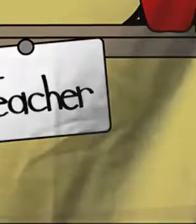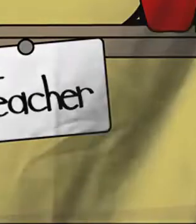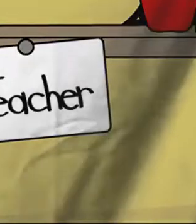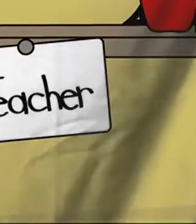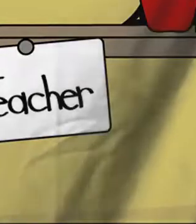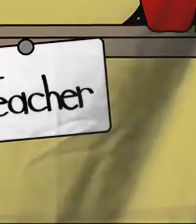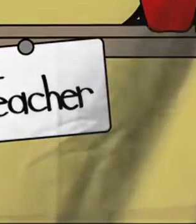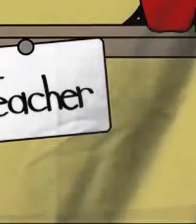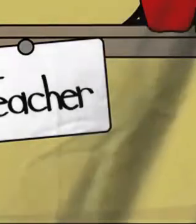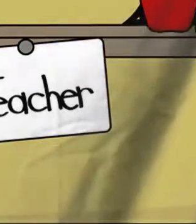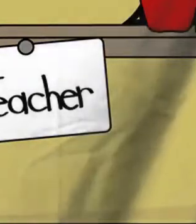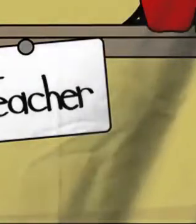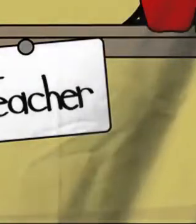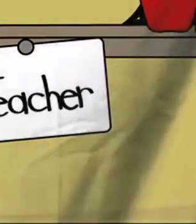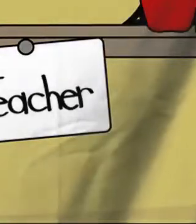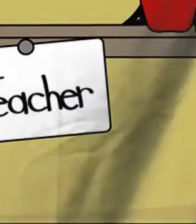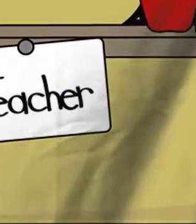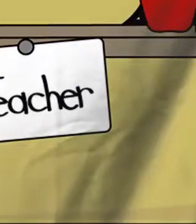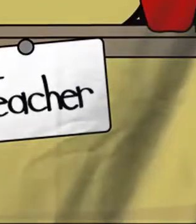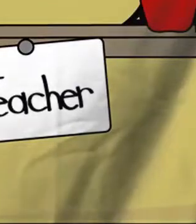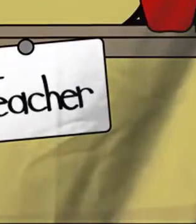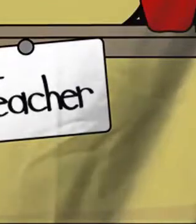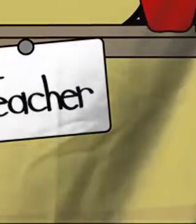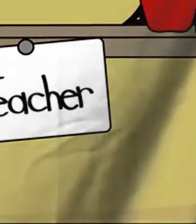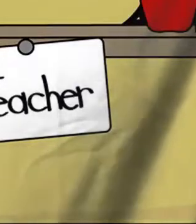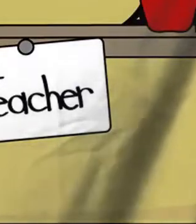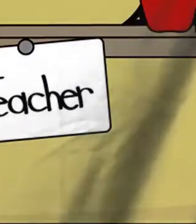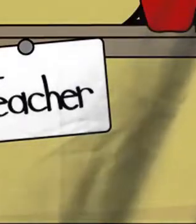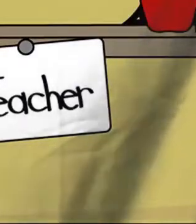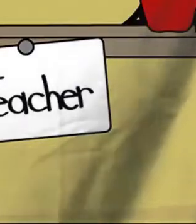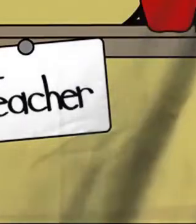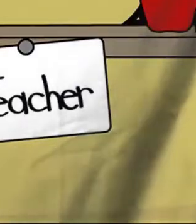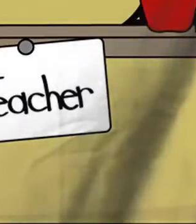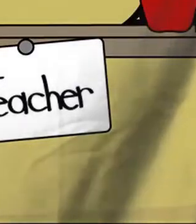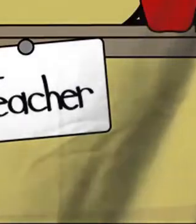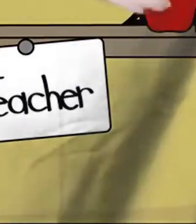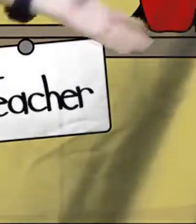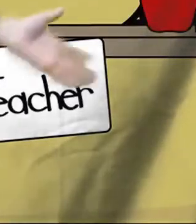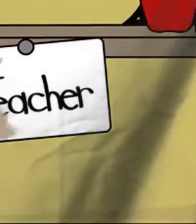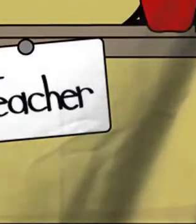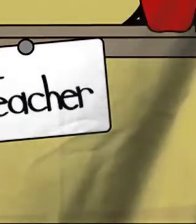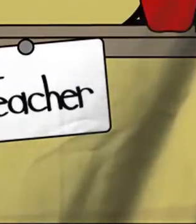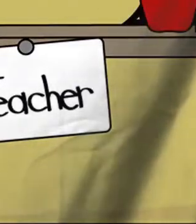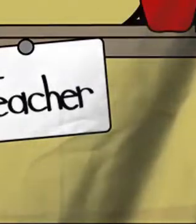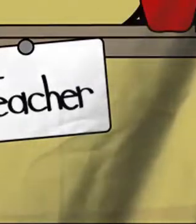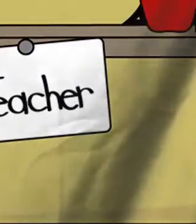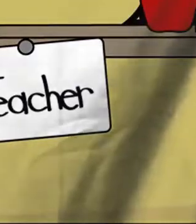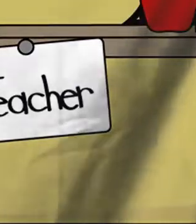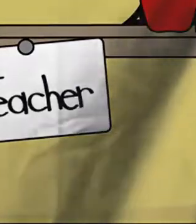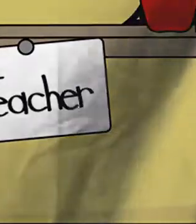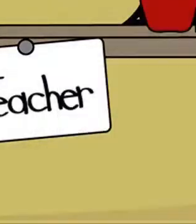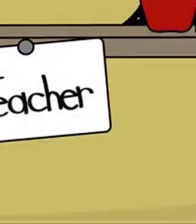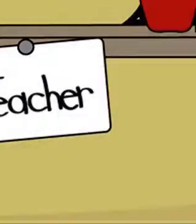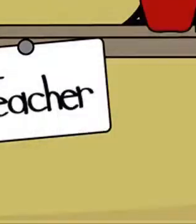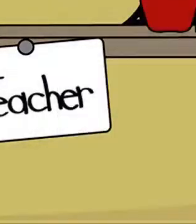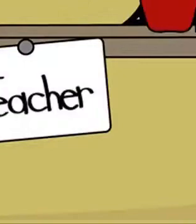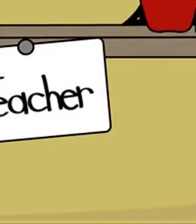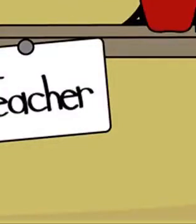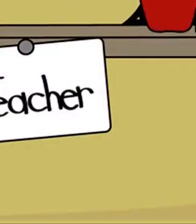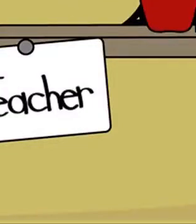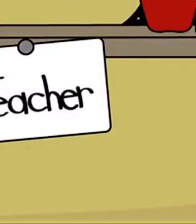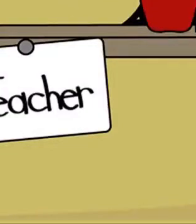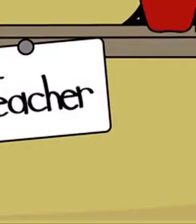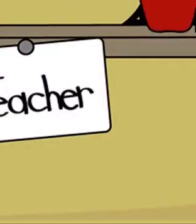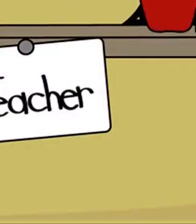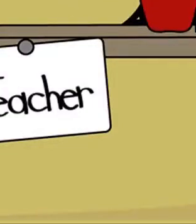malipayon. Ikaw malipayon, ako malipayon, kita tanan malipayon.